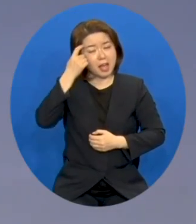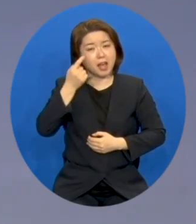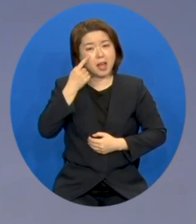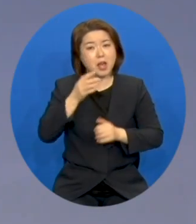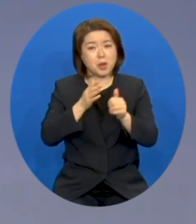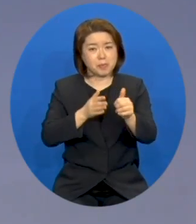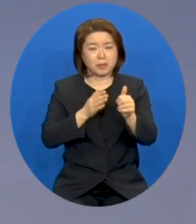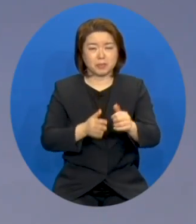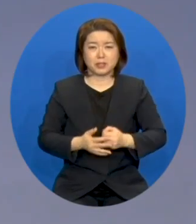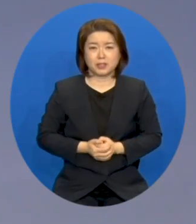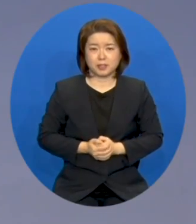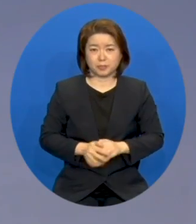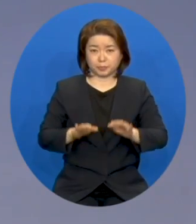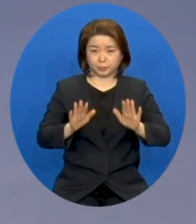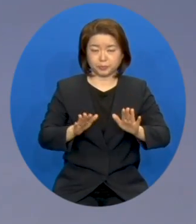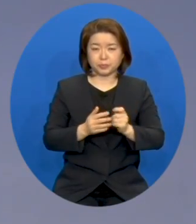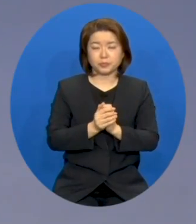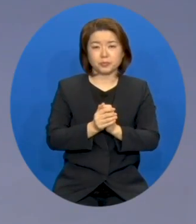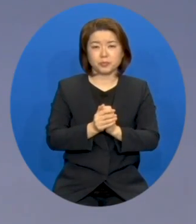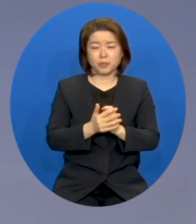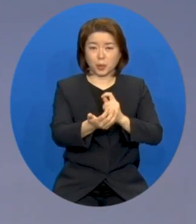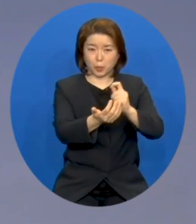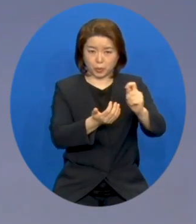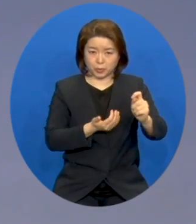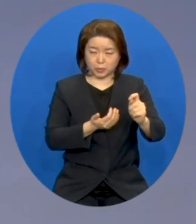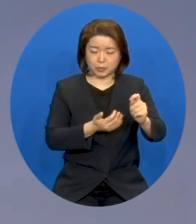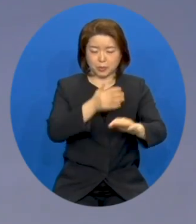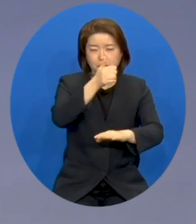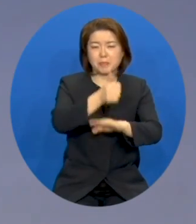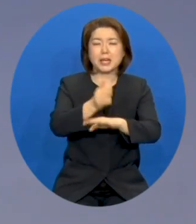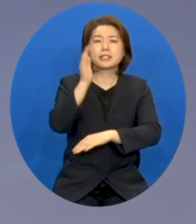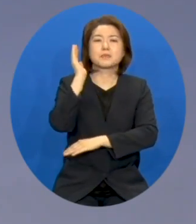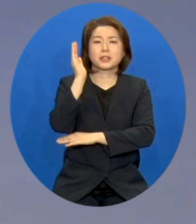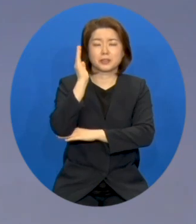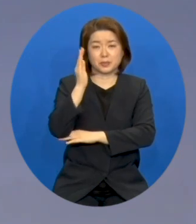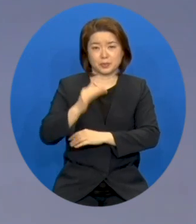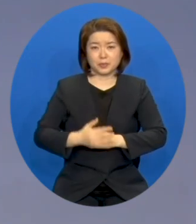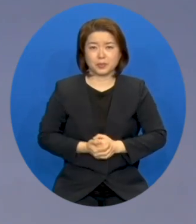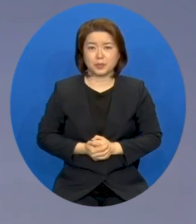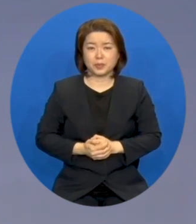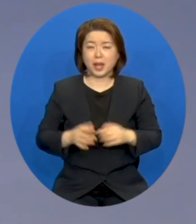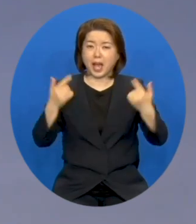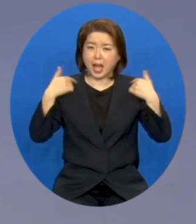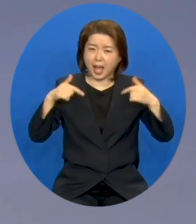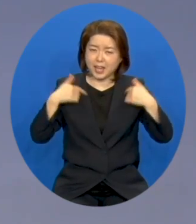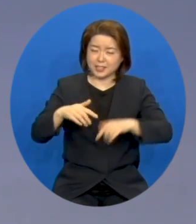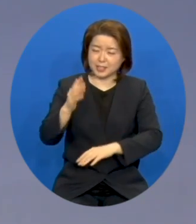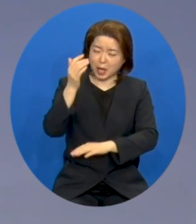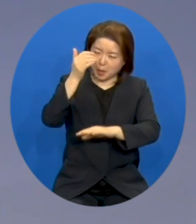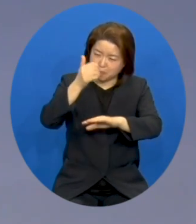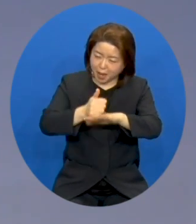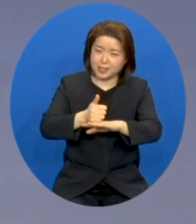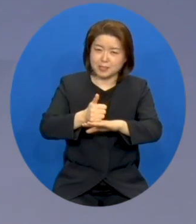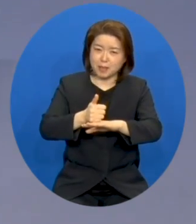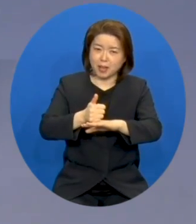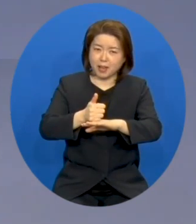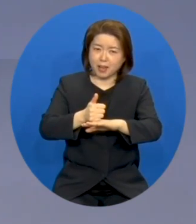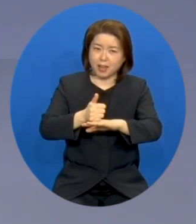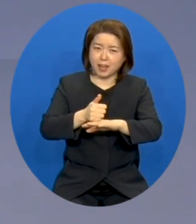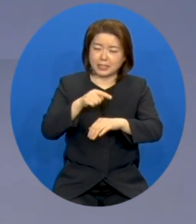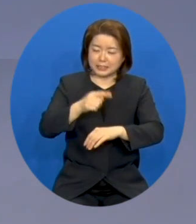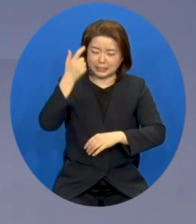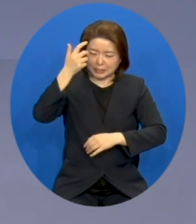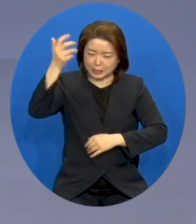자, 오늘은 고린도 전서 마지막 설교입니다. 항상 마지막은 마지막에